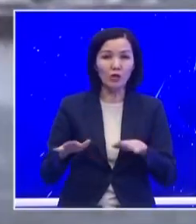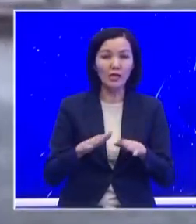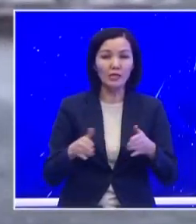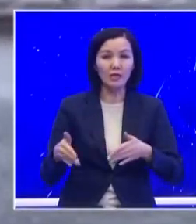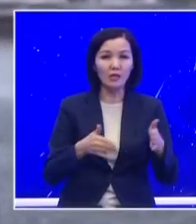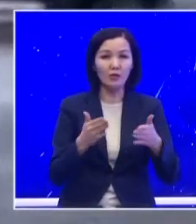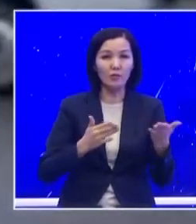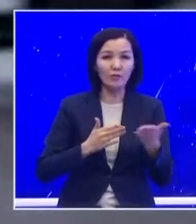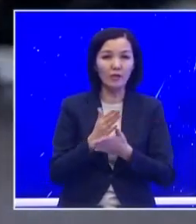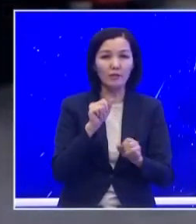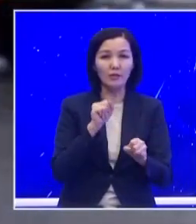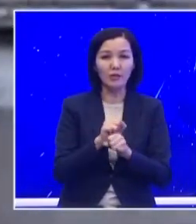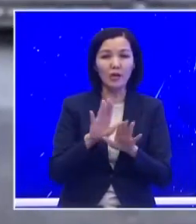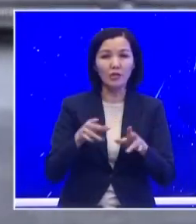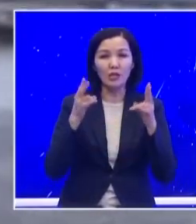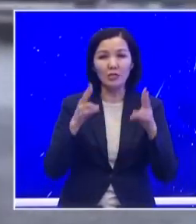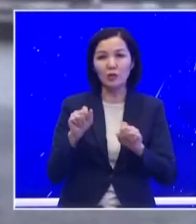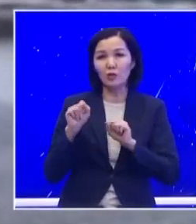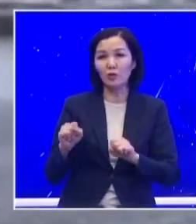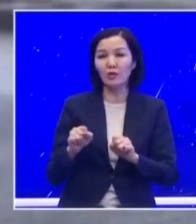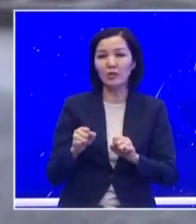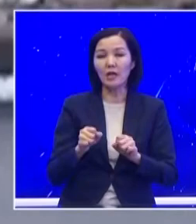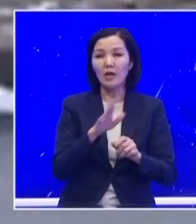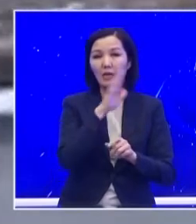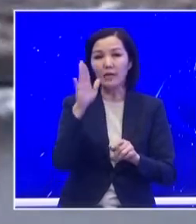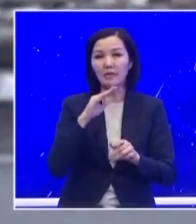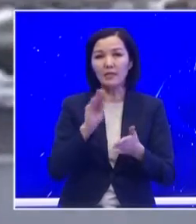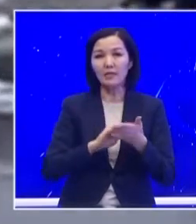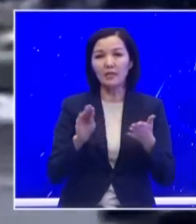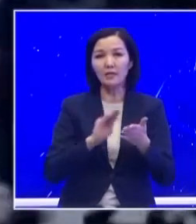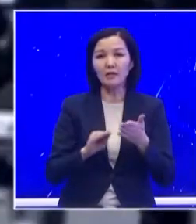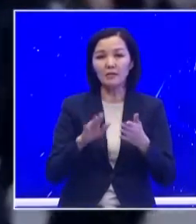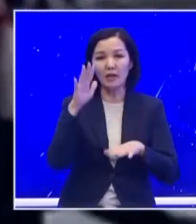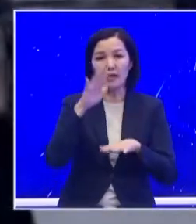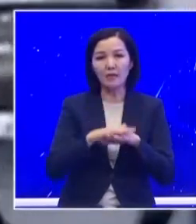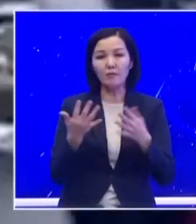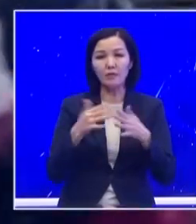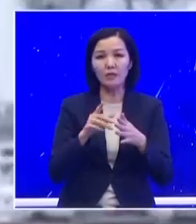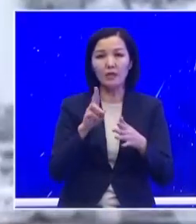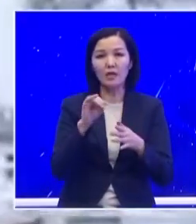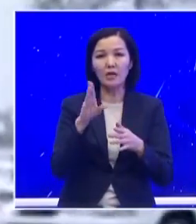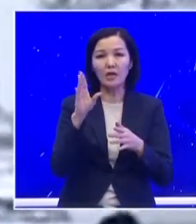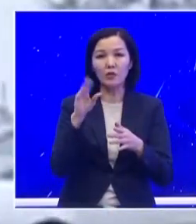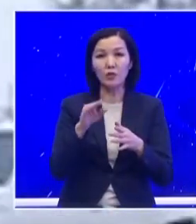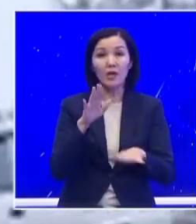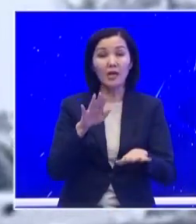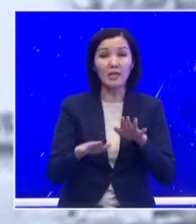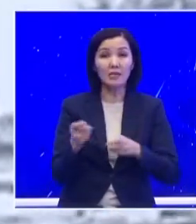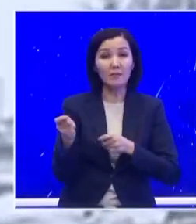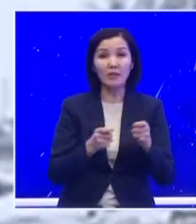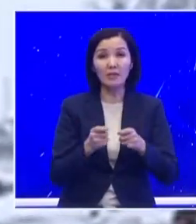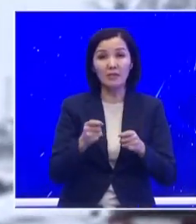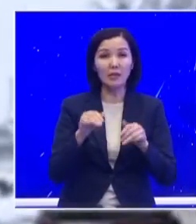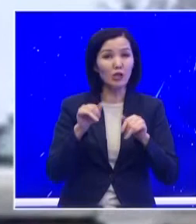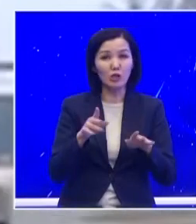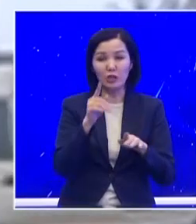Чтобы предотвратить несчастные случаи, на дороге родители записались на прием к акиму сельского округа Карасу. Если местная власть не сможет